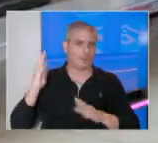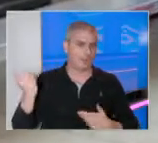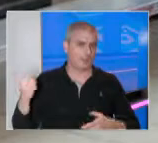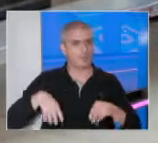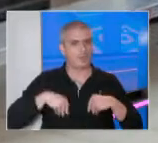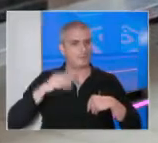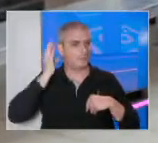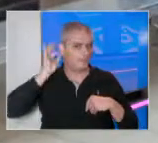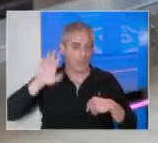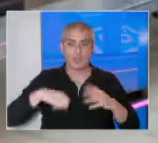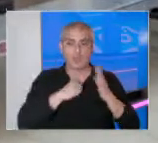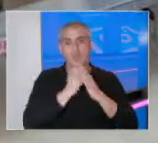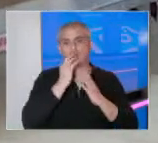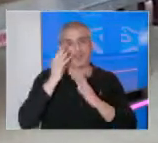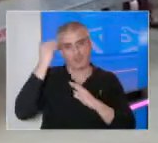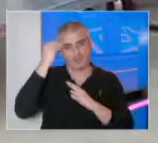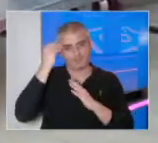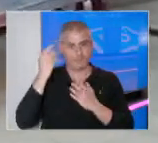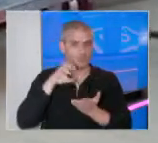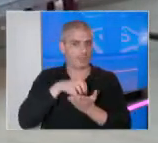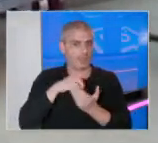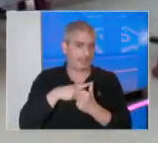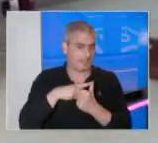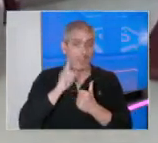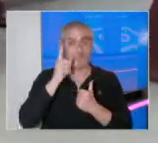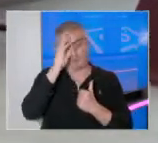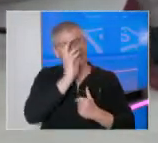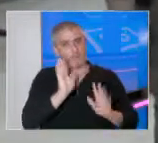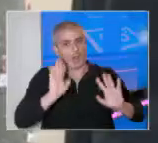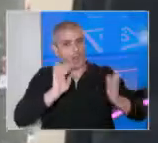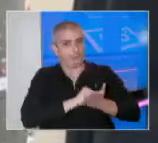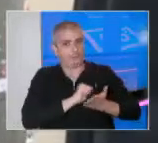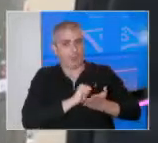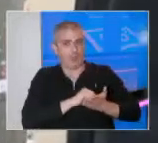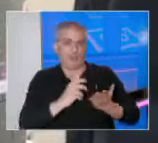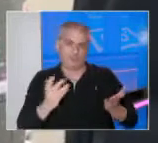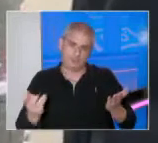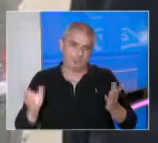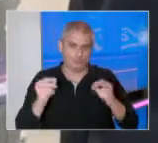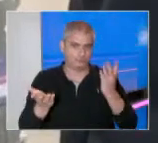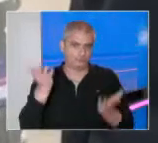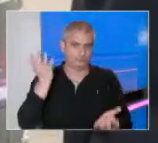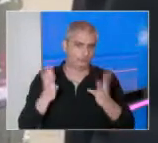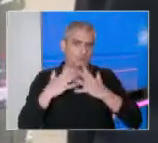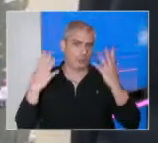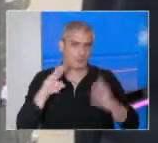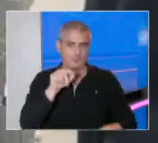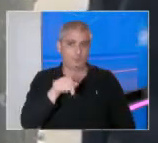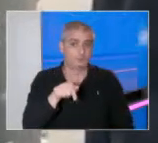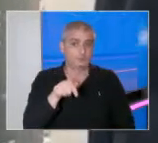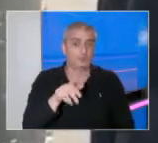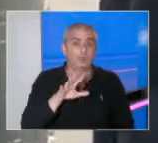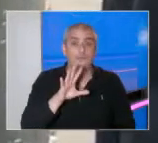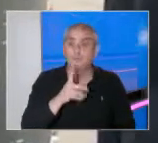מוכנים שהבנות בעד גיל מסוים תלמדנה לימודי ליבה, אבל הבנים חס וחלילה. יש הבחנה מאוד ברורה בעניין הזה.